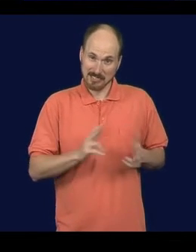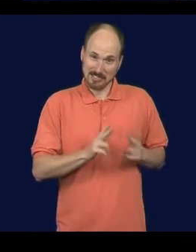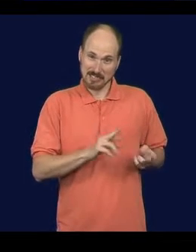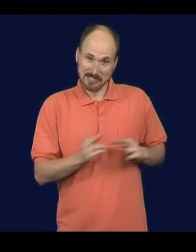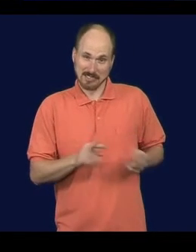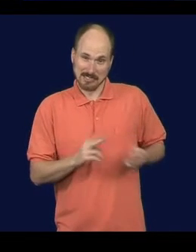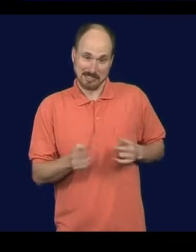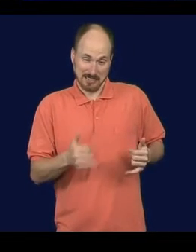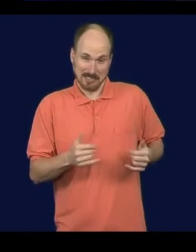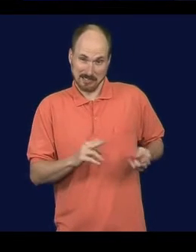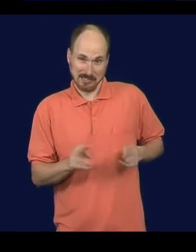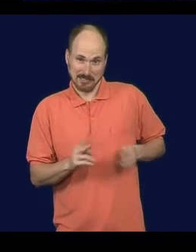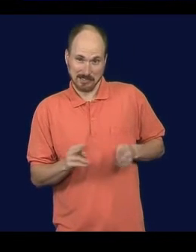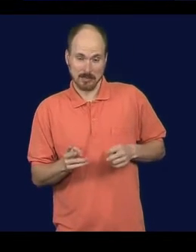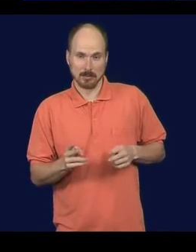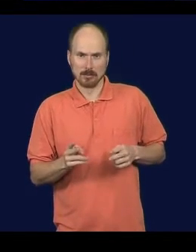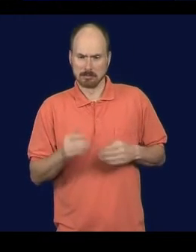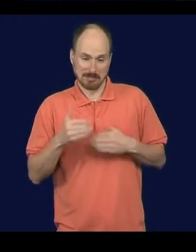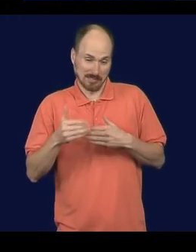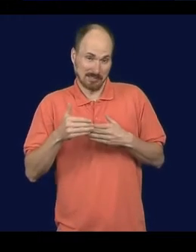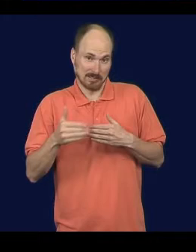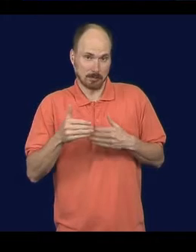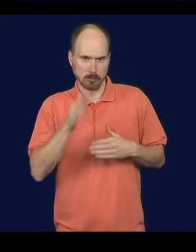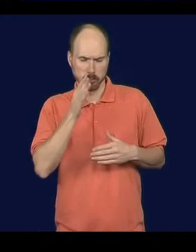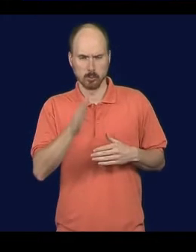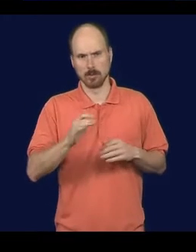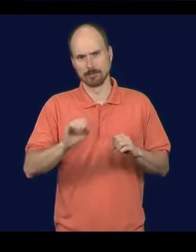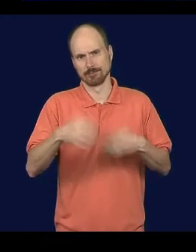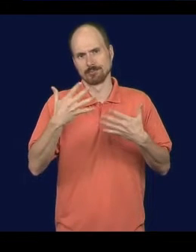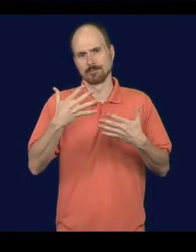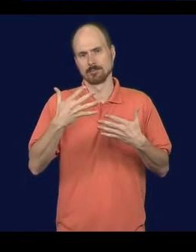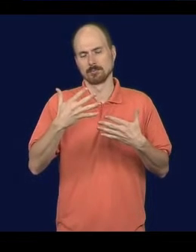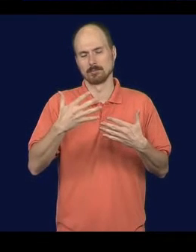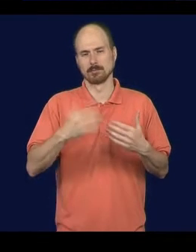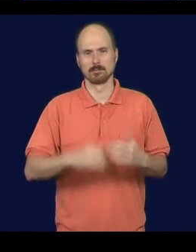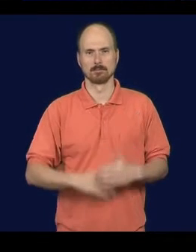dokáže rozpoznat vzdálenost, velikost překážky.